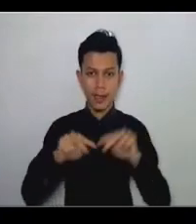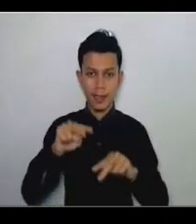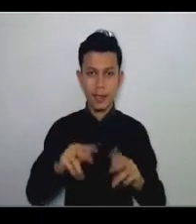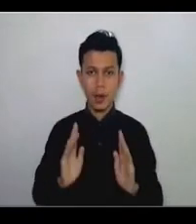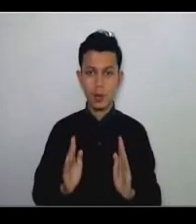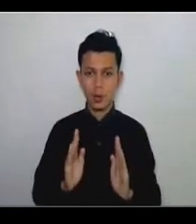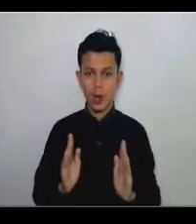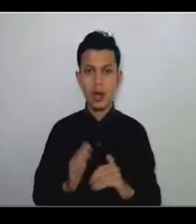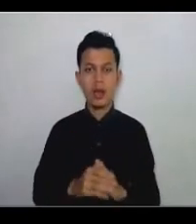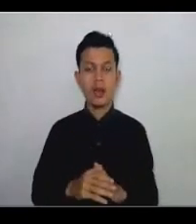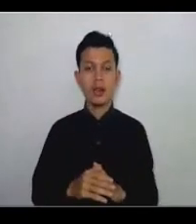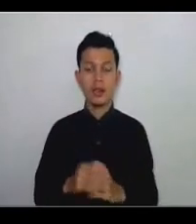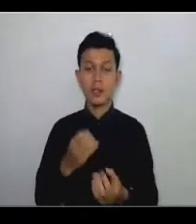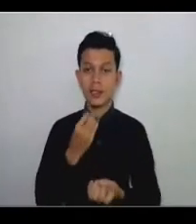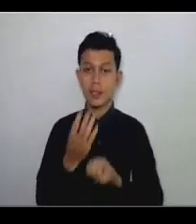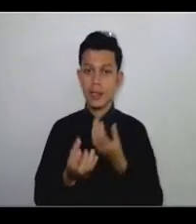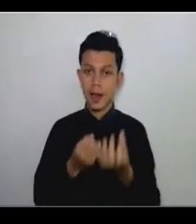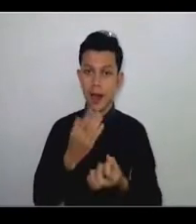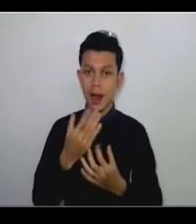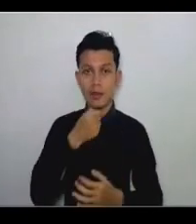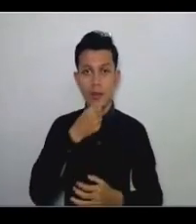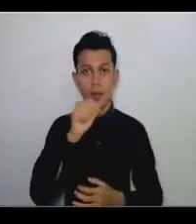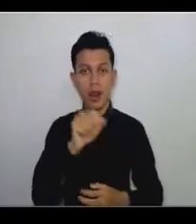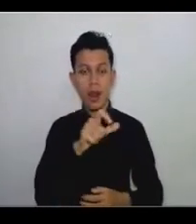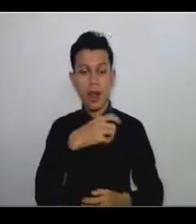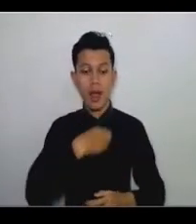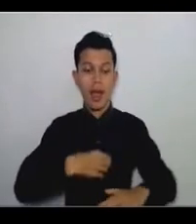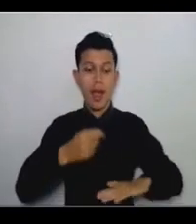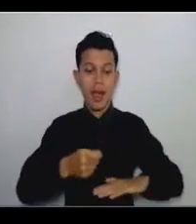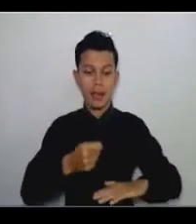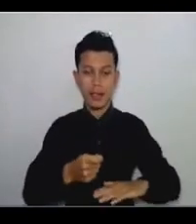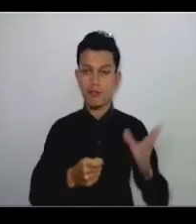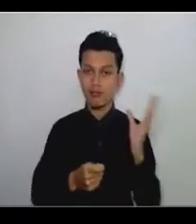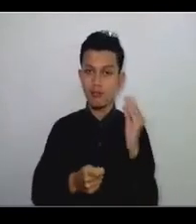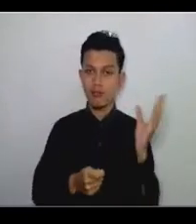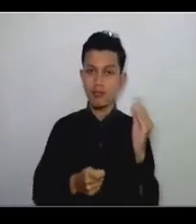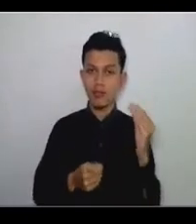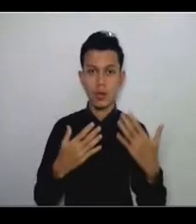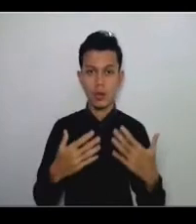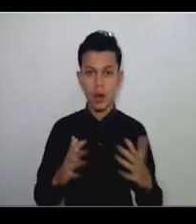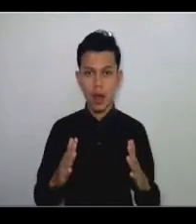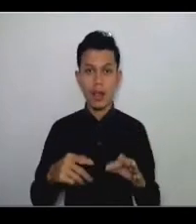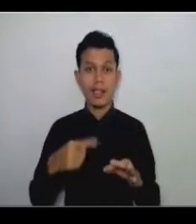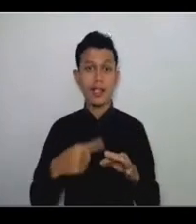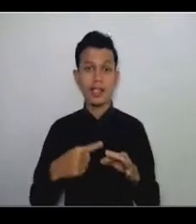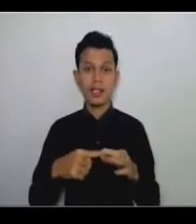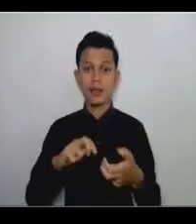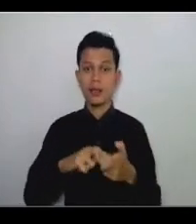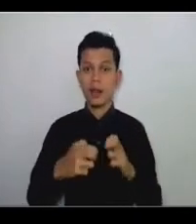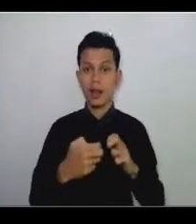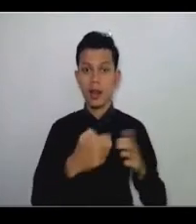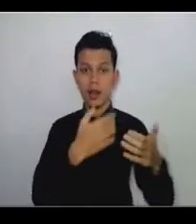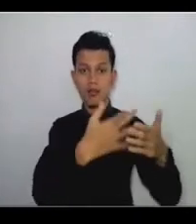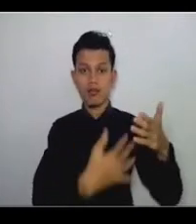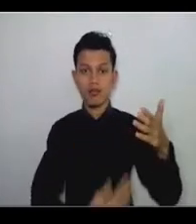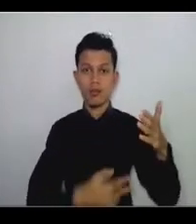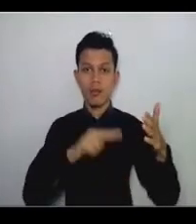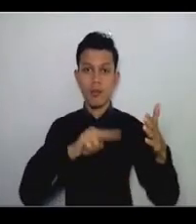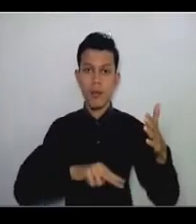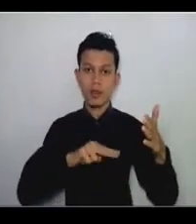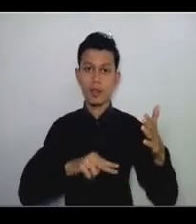mendengarkan keterangan atau pembelaan Hakim terlapor duduk perkara dan seterusnya dianggap